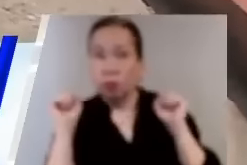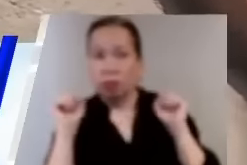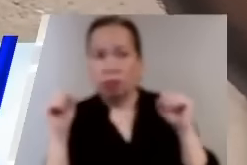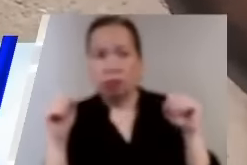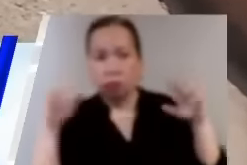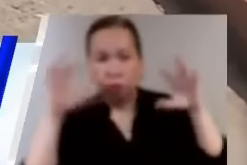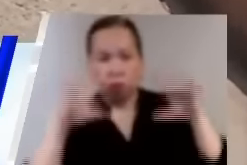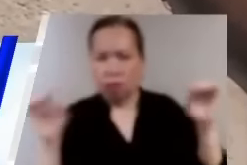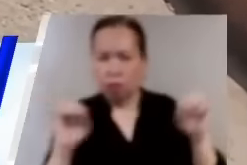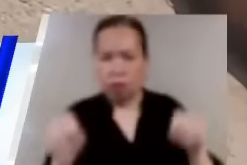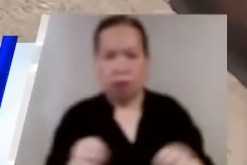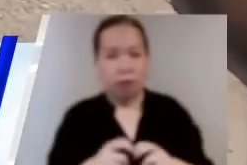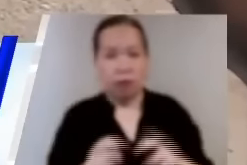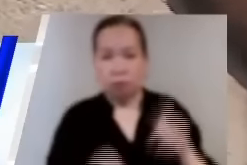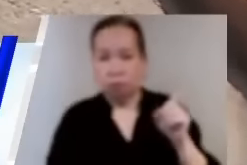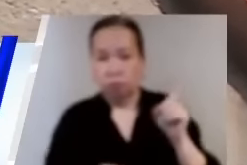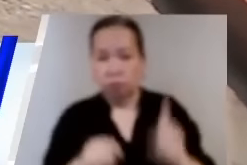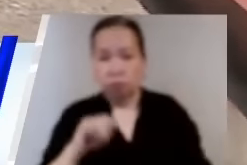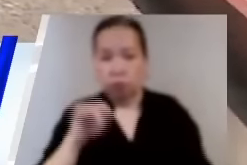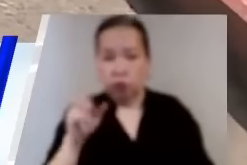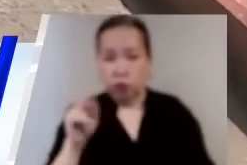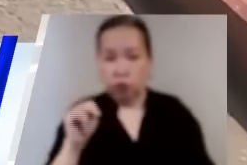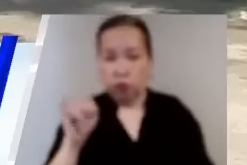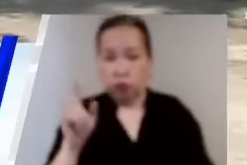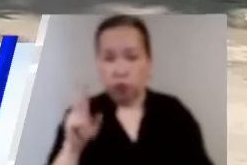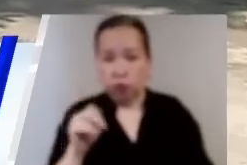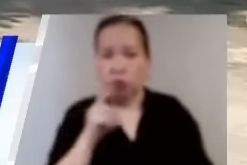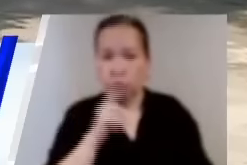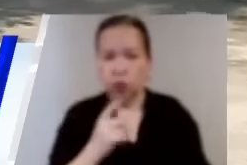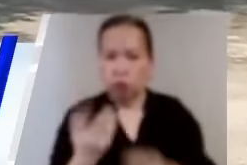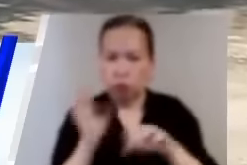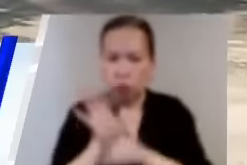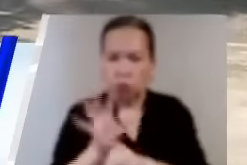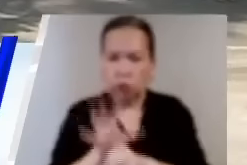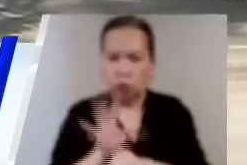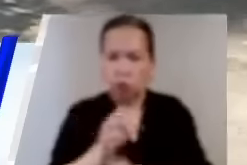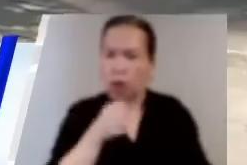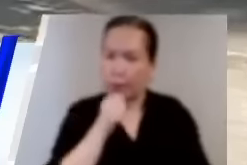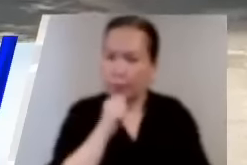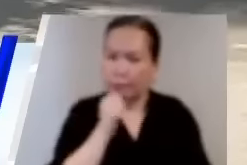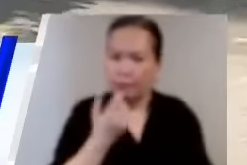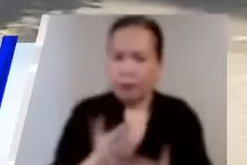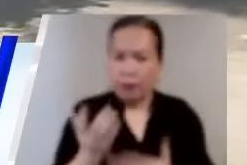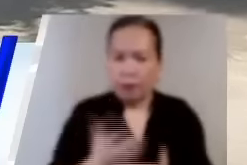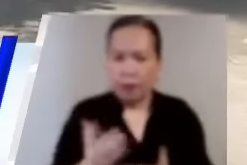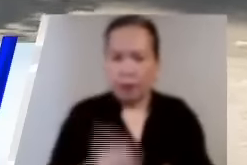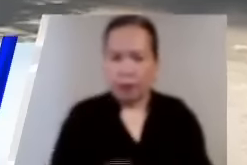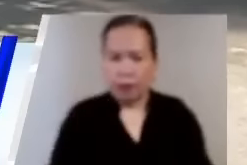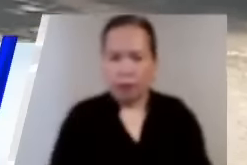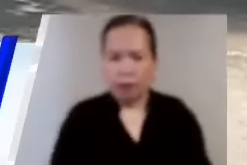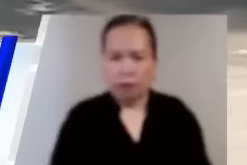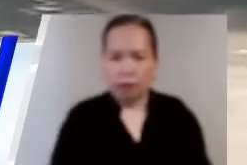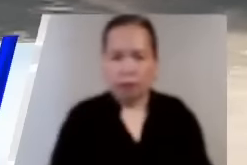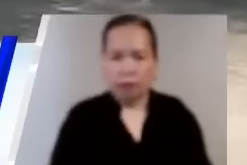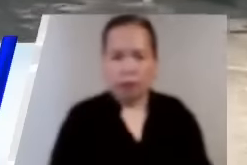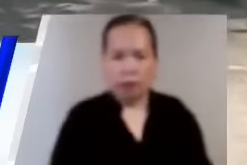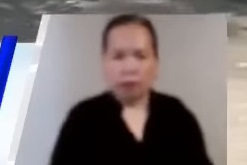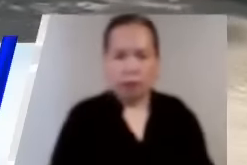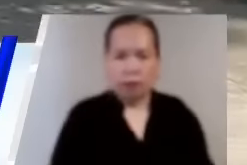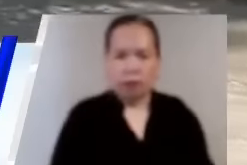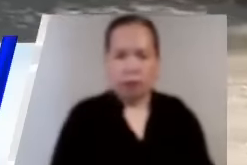Junjun, pansing malakas pa rin ang benta ng kanyang ice candy. Mainit pa rin yung panahon, kasi kita mo konti na lang yung panindak ko